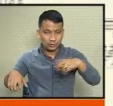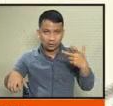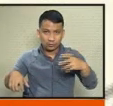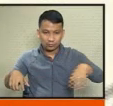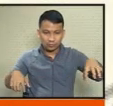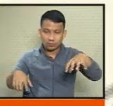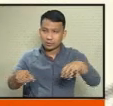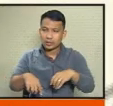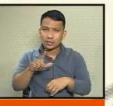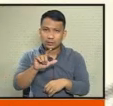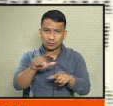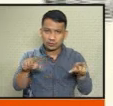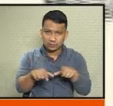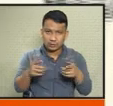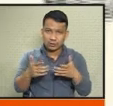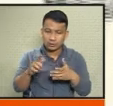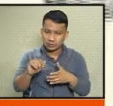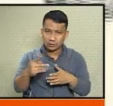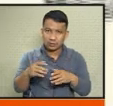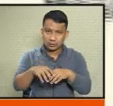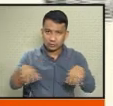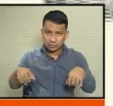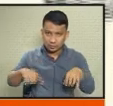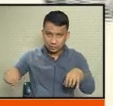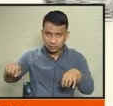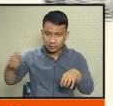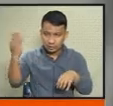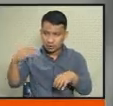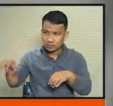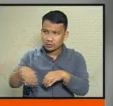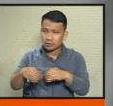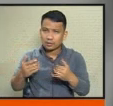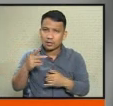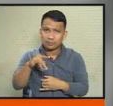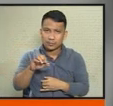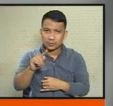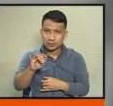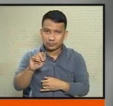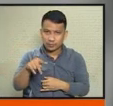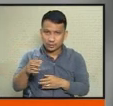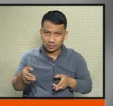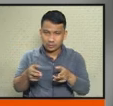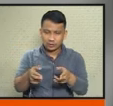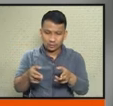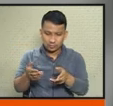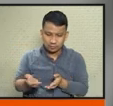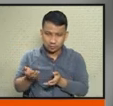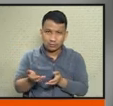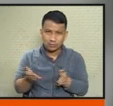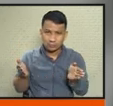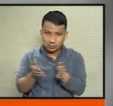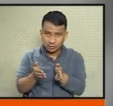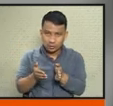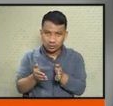na dating Bombon ang tawag, ay dating may lagusan sa dagat ng Balayan Bay. Ang Pansipit River na dati rodeadaan ng mga galyon, gumipot at ang